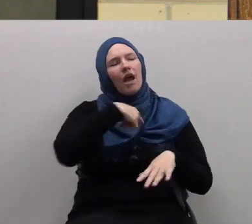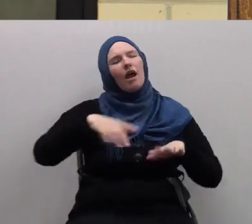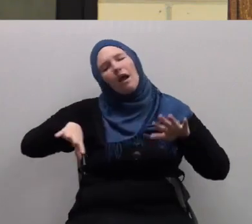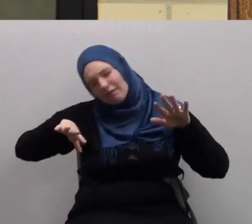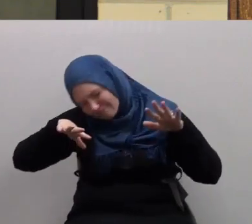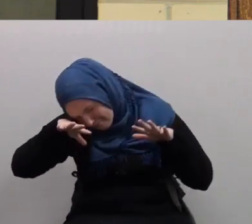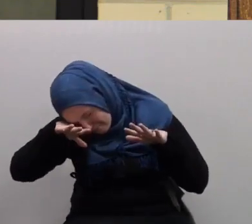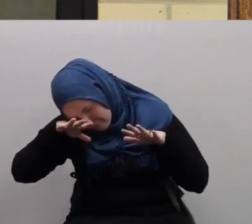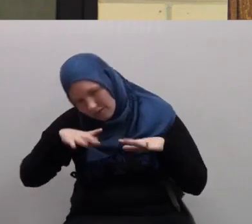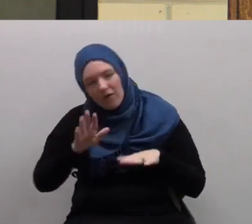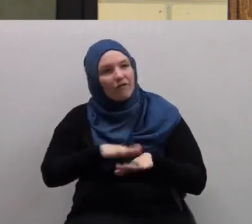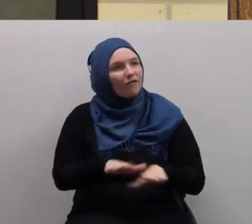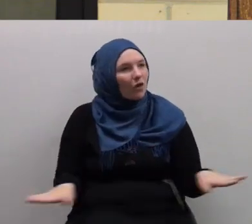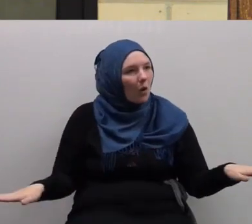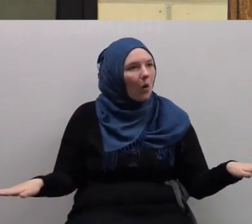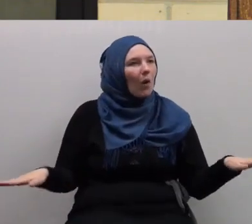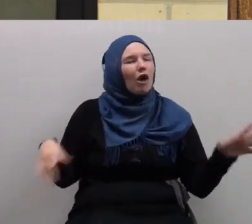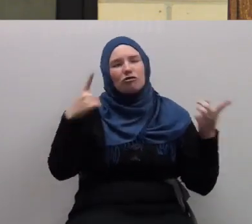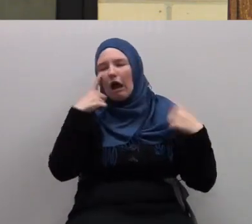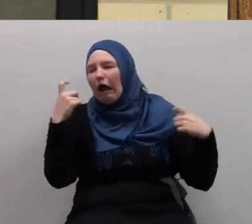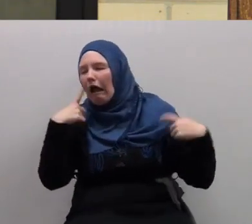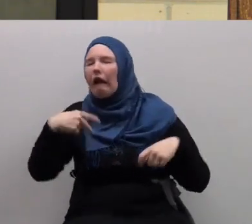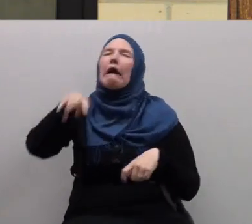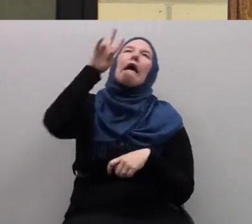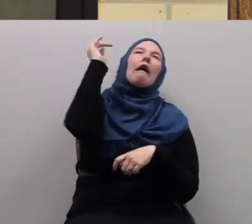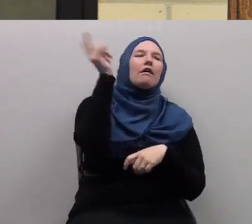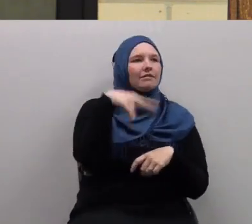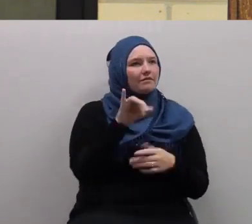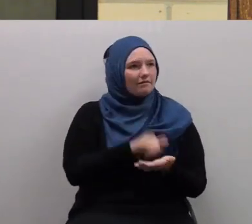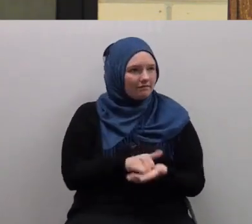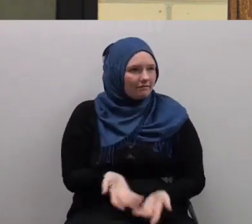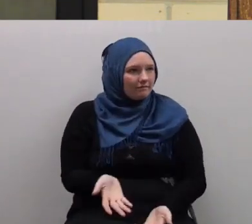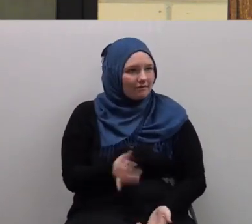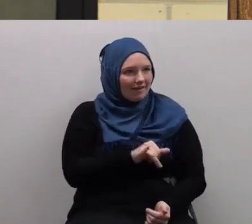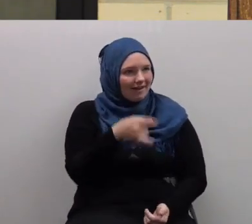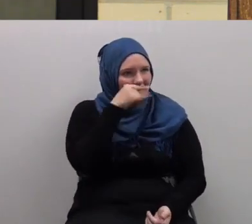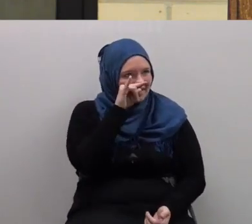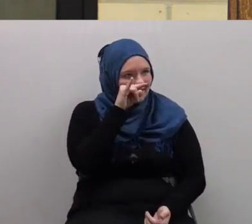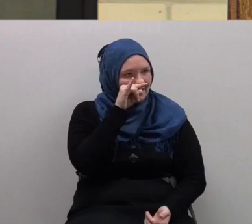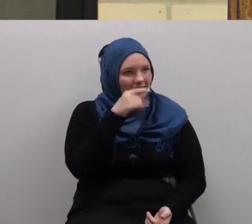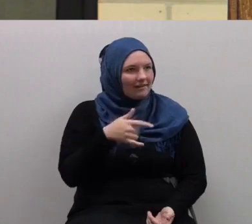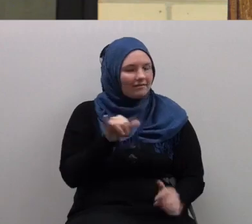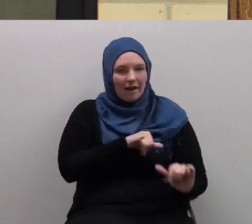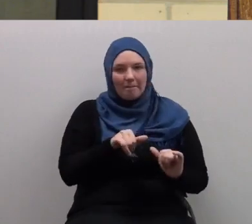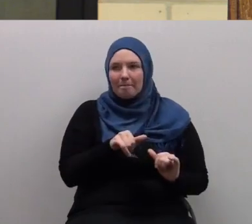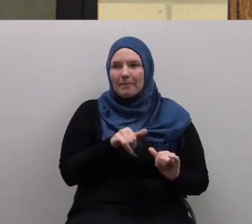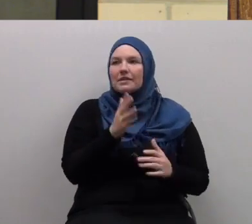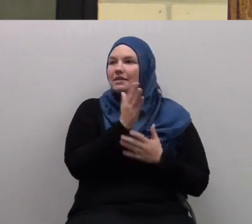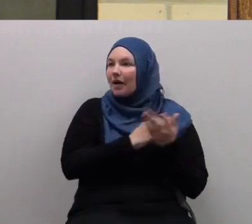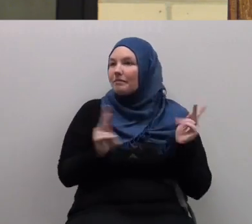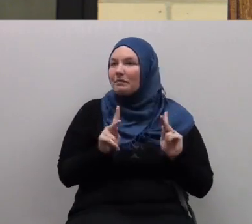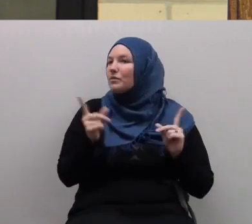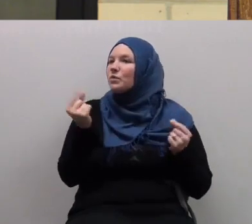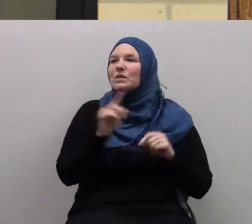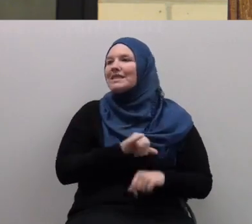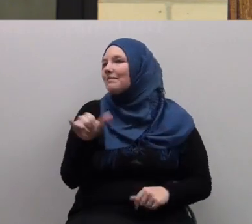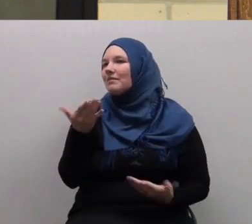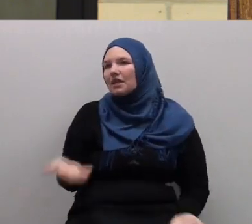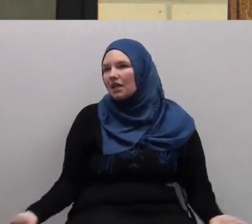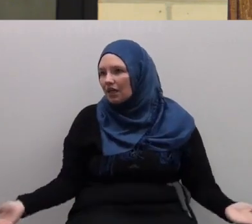floor. انقلب على وجهه. He turns his face upside down. He is in a